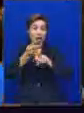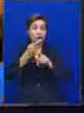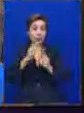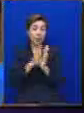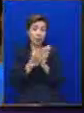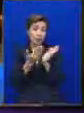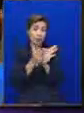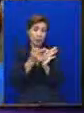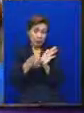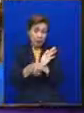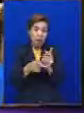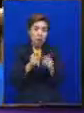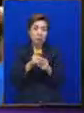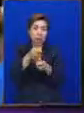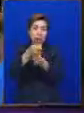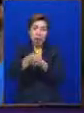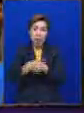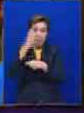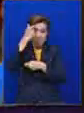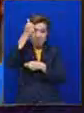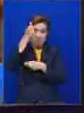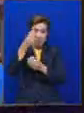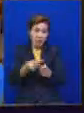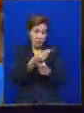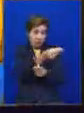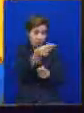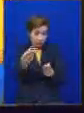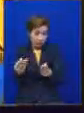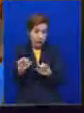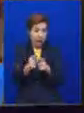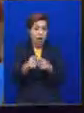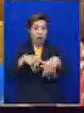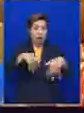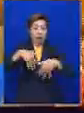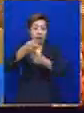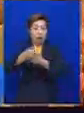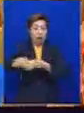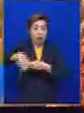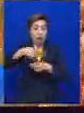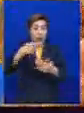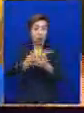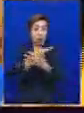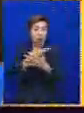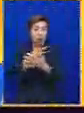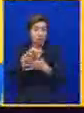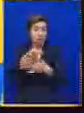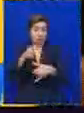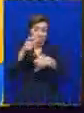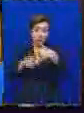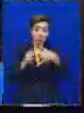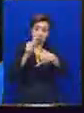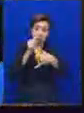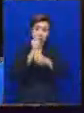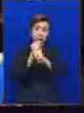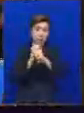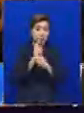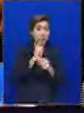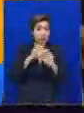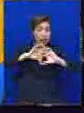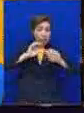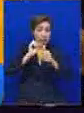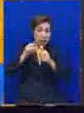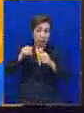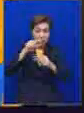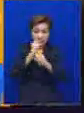าร์เมอร์มาแจกให้กับผู้ที่สนใจพร้อมนำเกษตรกรในจังหวัดราชบุรีที่ประสบผลสำเร็จจากการปฏิบัติตามคำแนะนำของรัฐบ